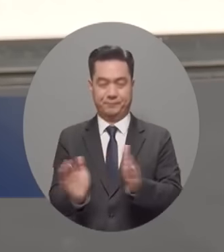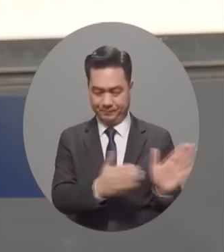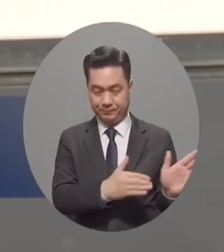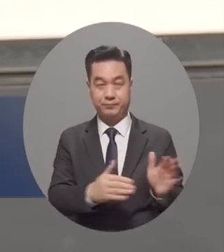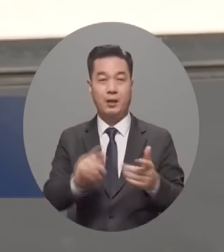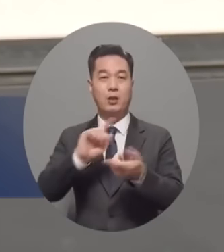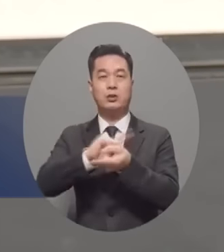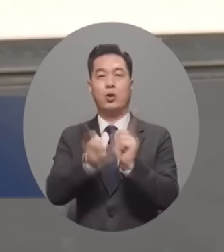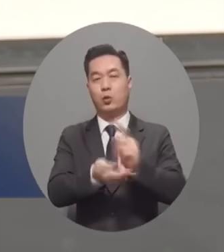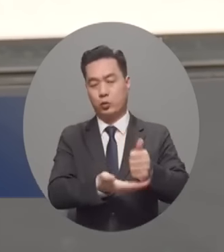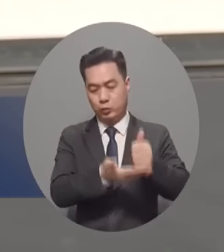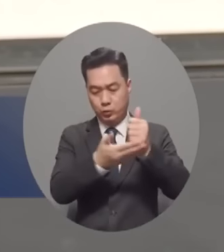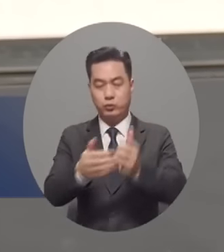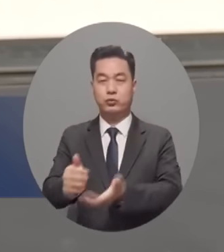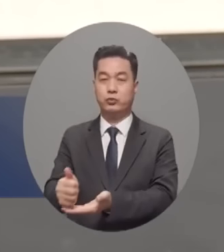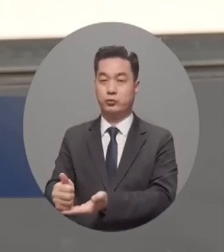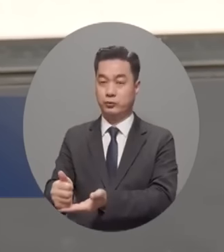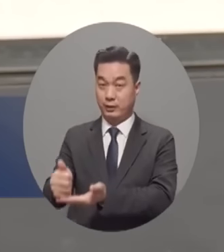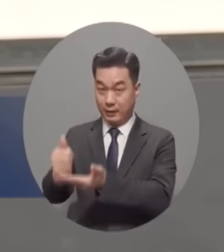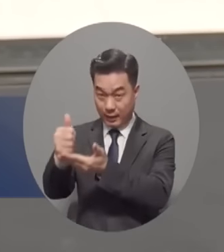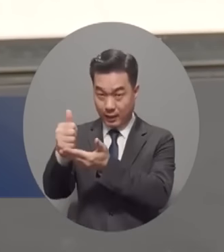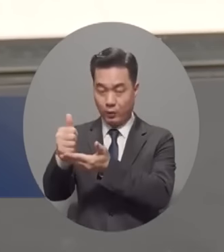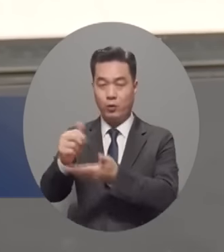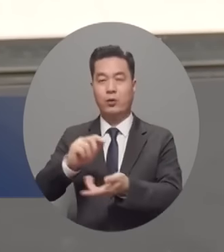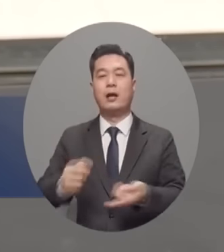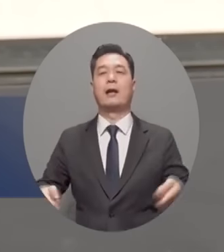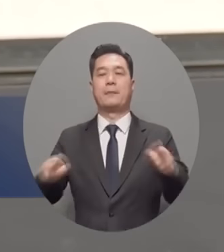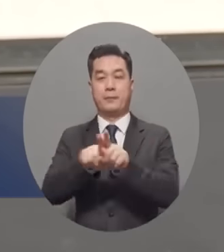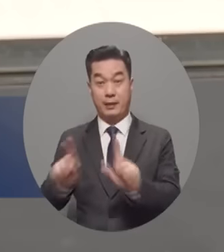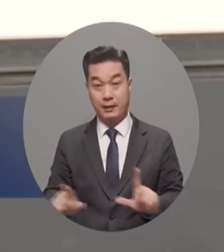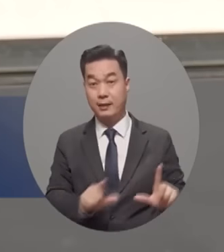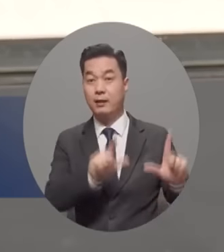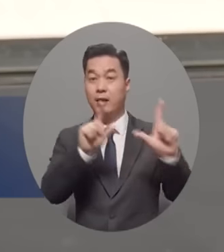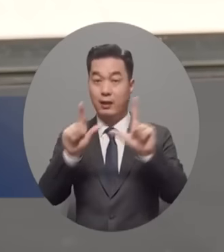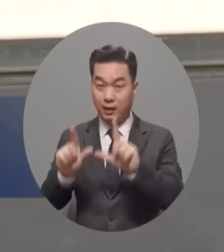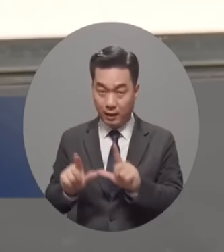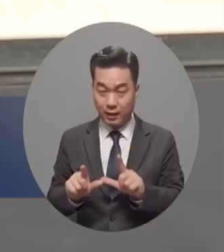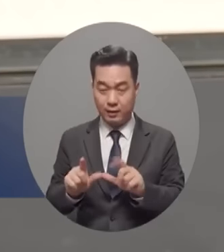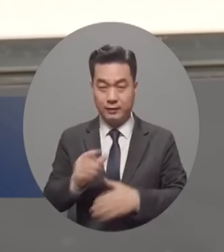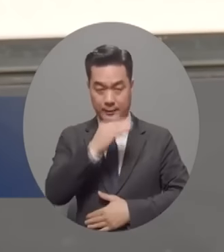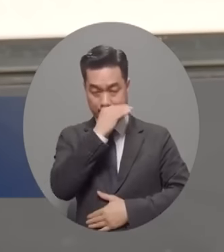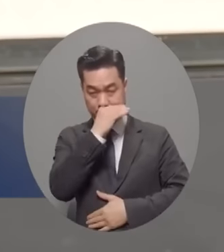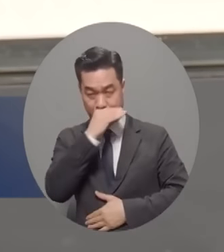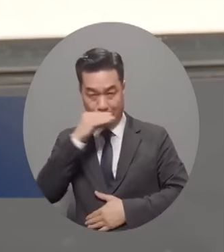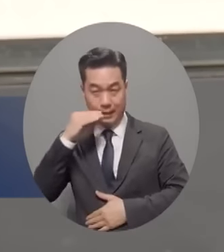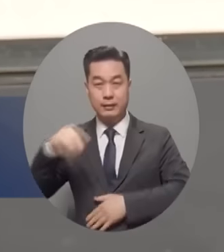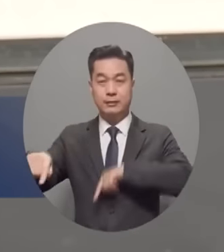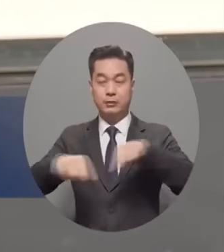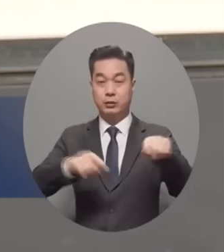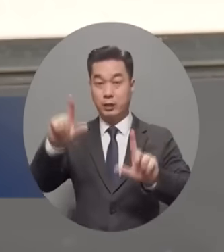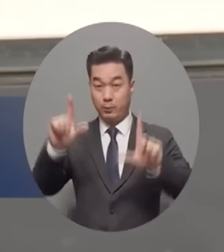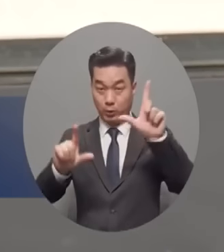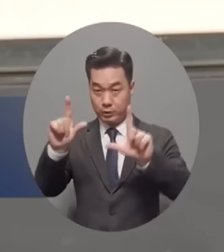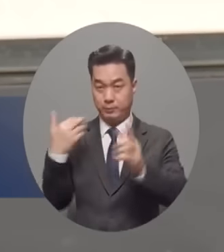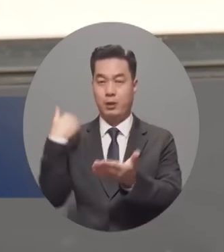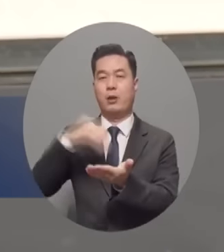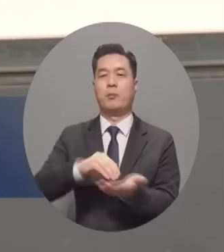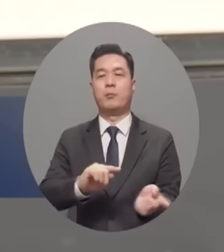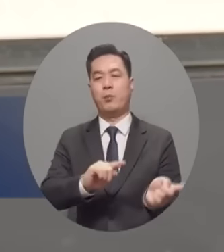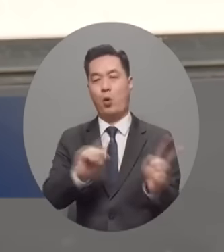서로 존중하고 상생하는 제대로 된 정치로